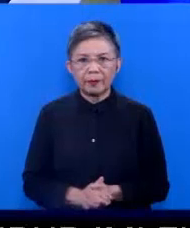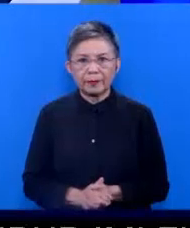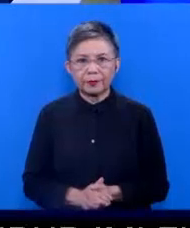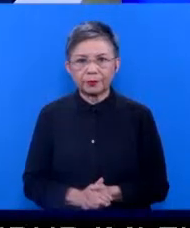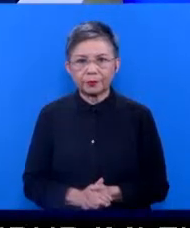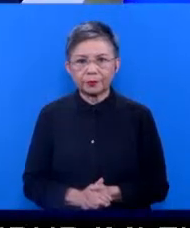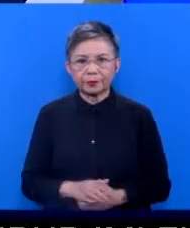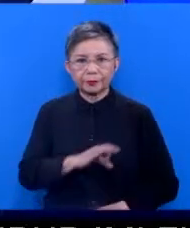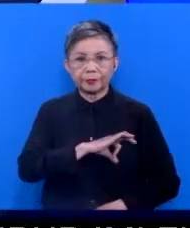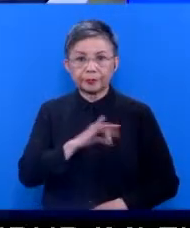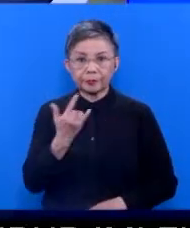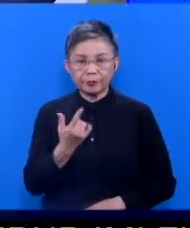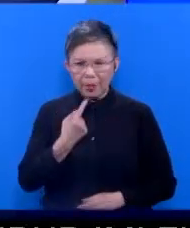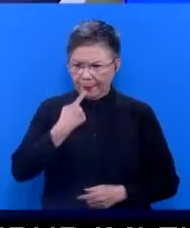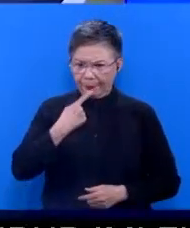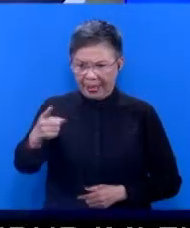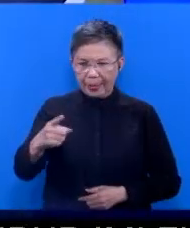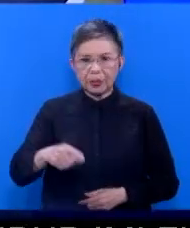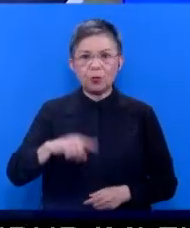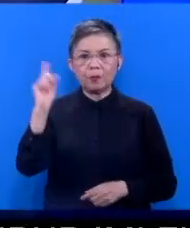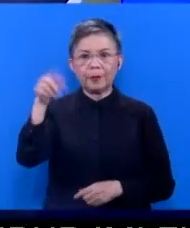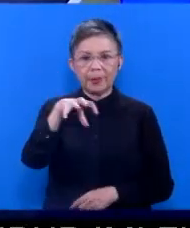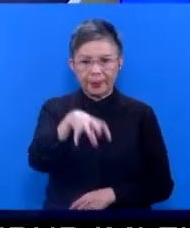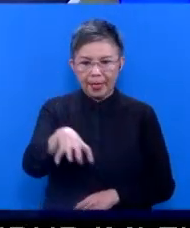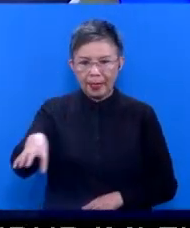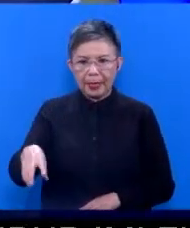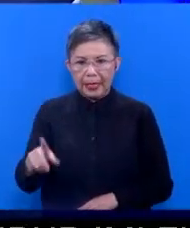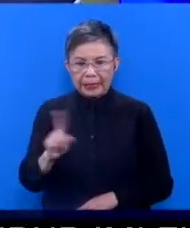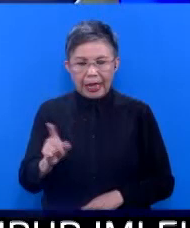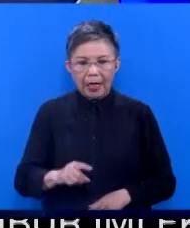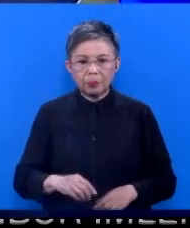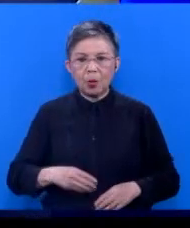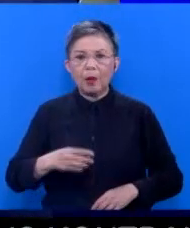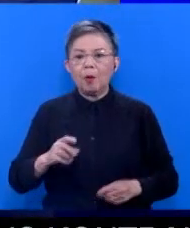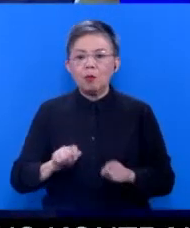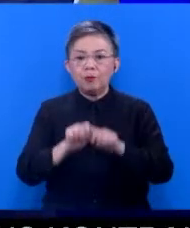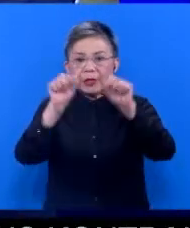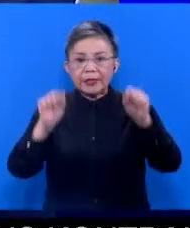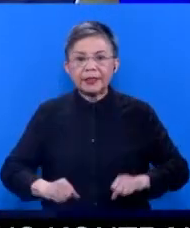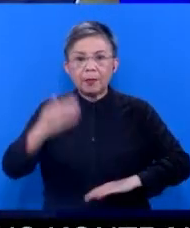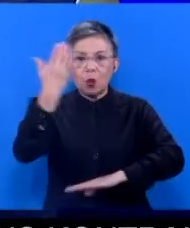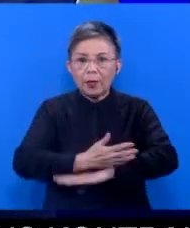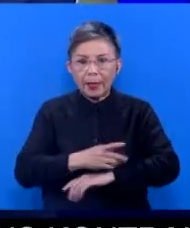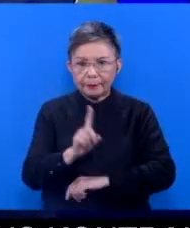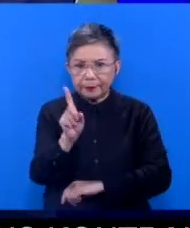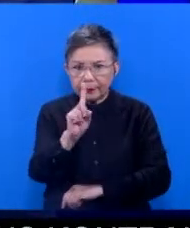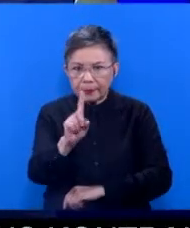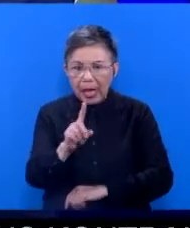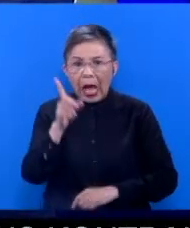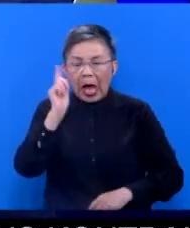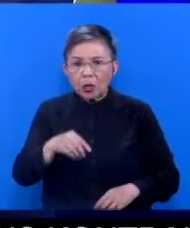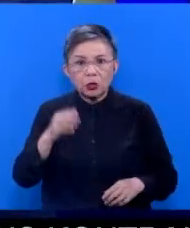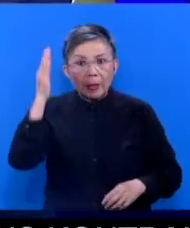Hai Presiden Joko Widodo menginstruksikan pemerintah daerah tidak asal menerapkan sistem Lockdown setiap kepala daerah diwajibkan